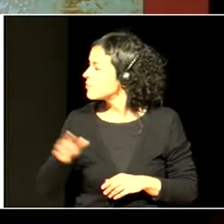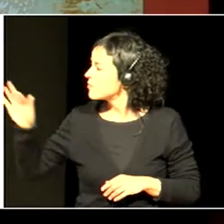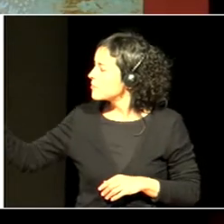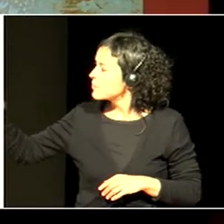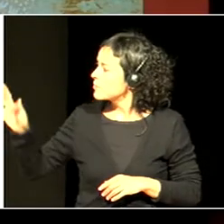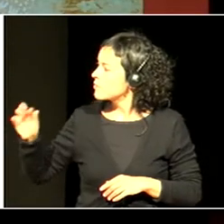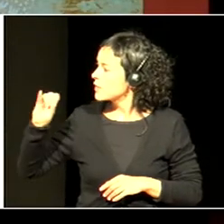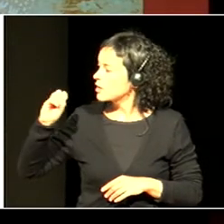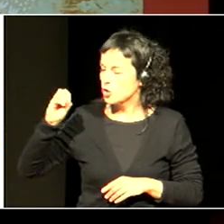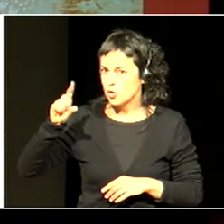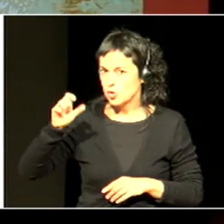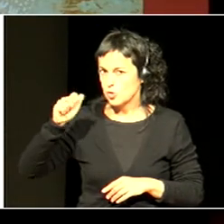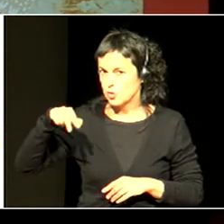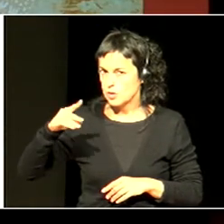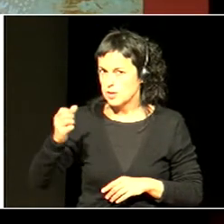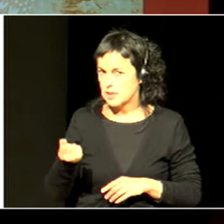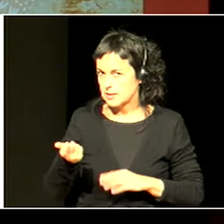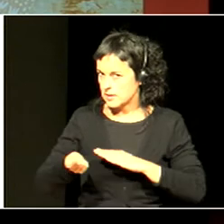Yolanda, presentazioan de Marian,